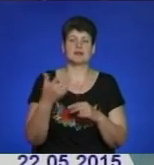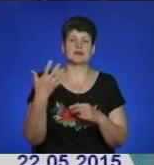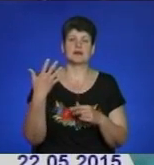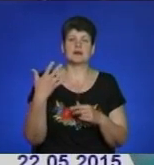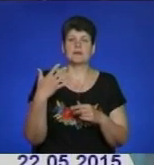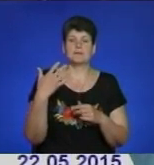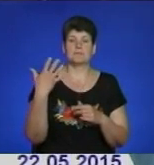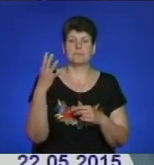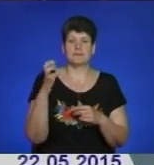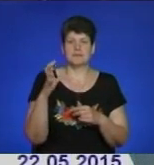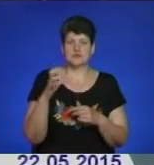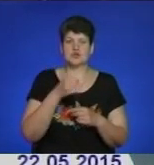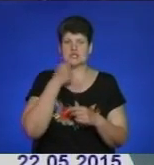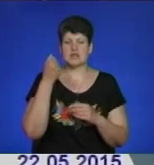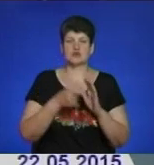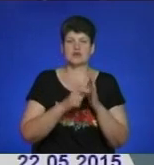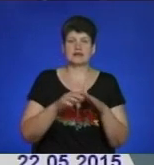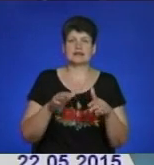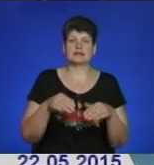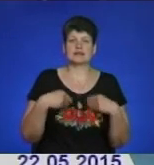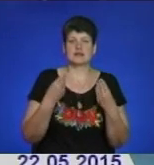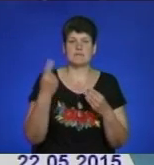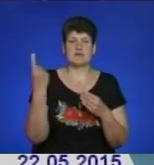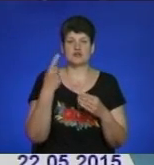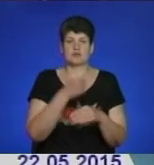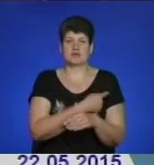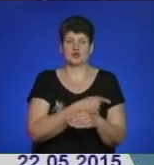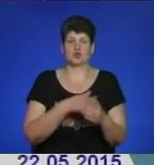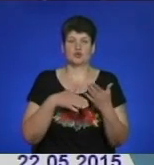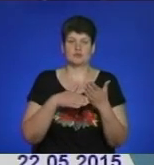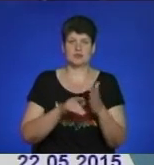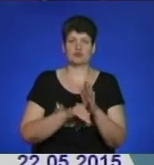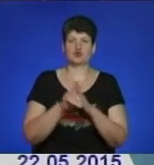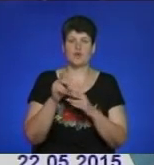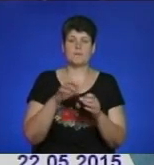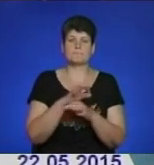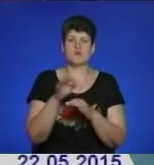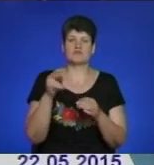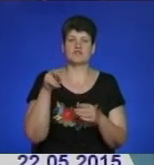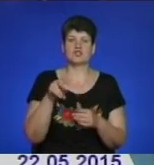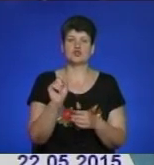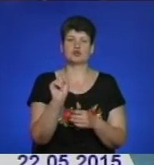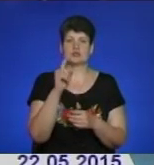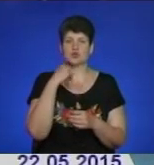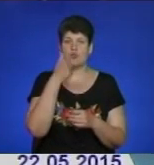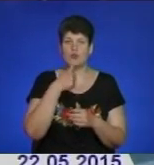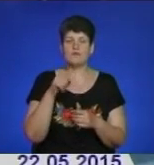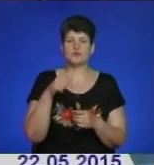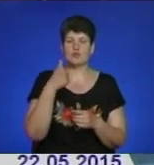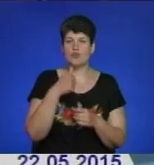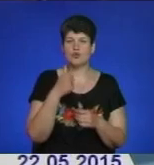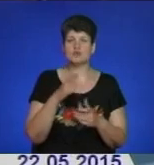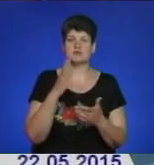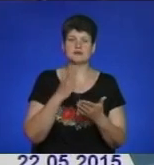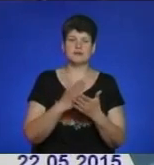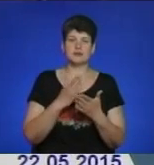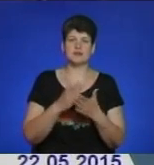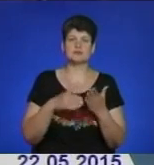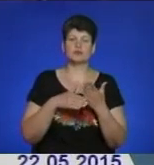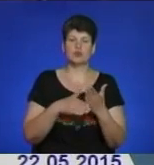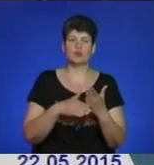старшокласників навикам надання першої медичної допомоги. Започаткований проект у 2011 році, а цьогоріч відбувається за сприяння